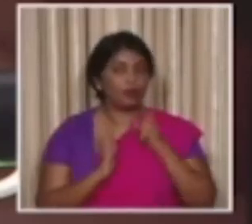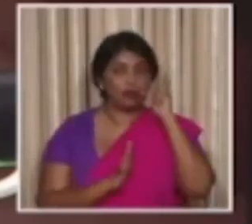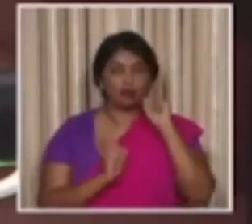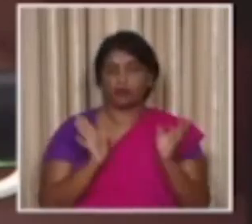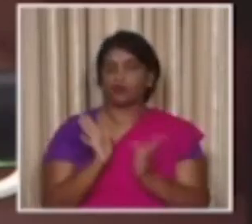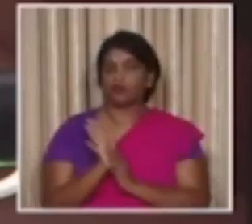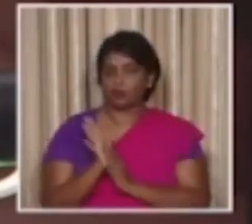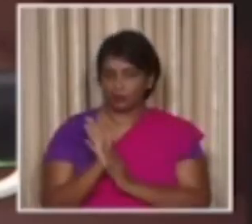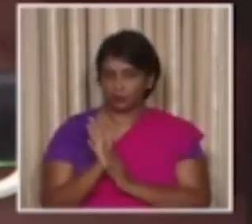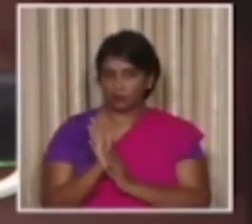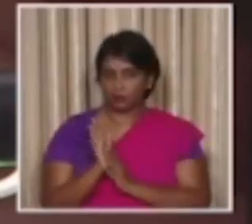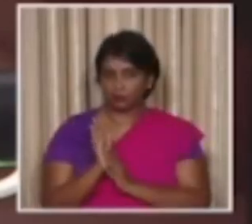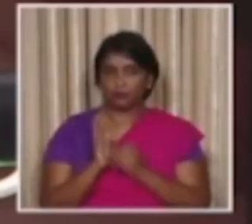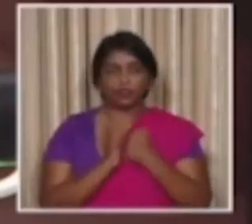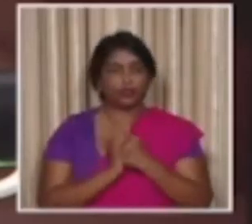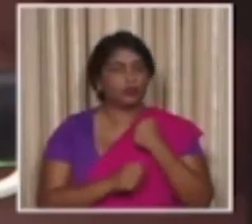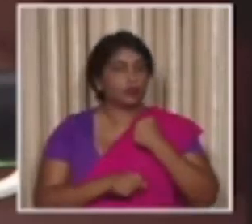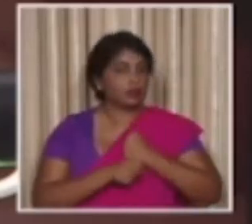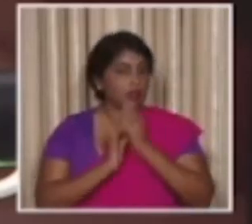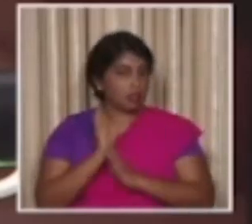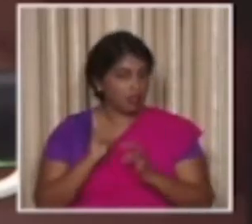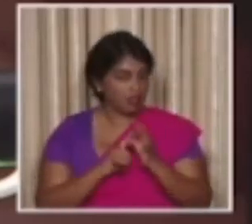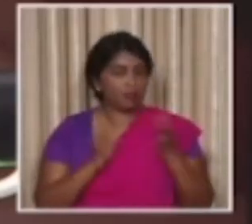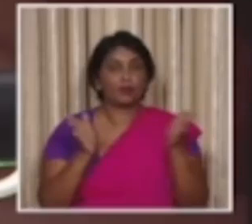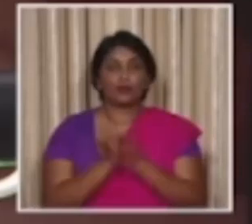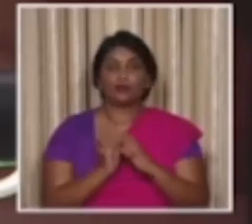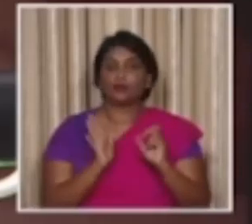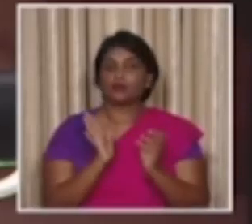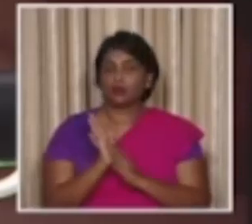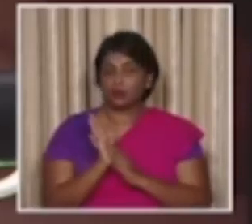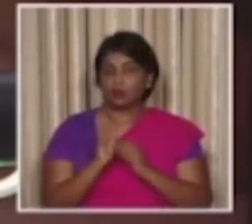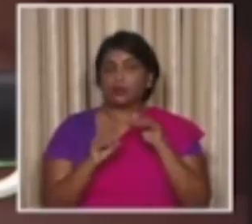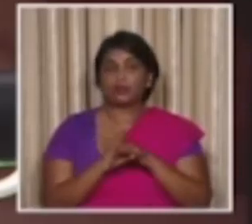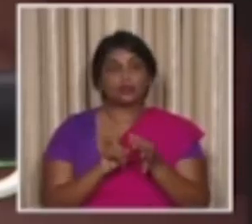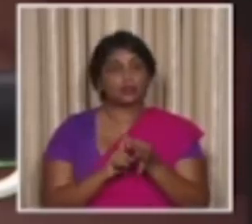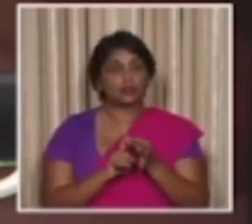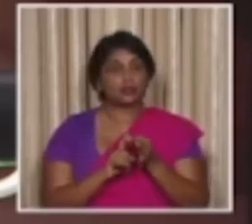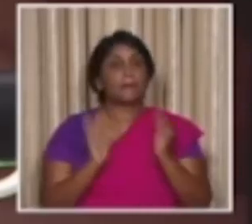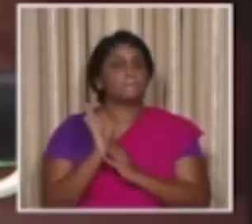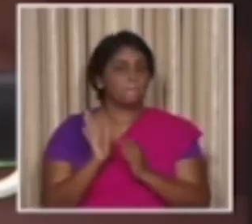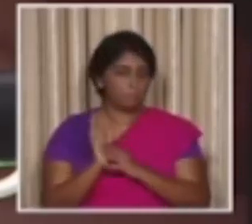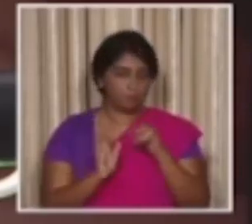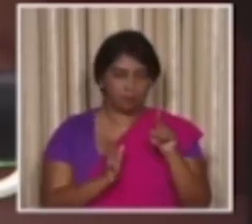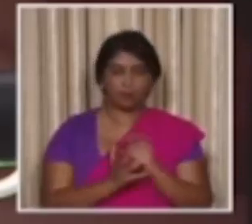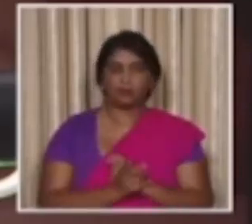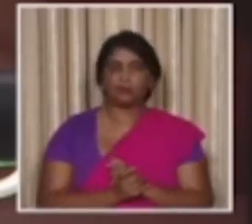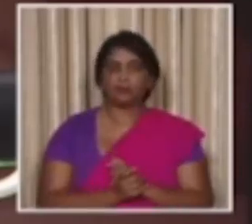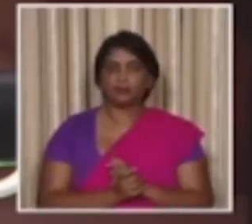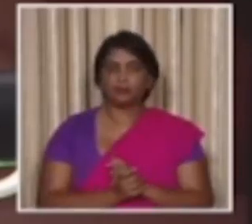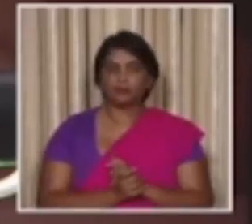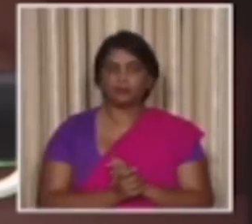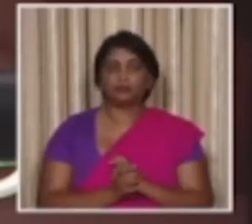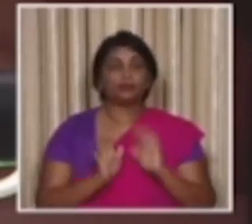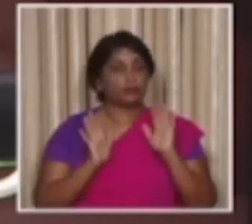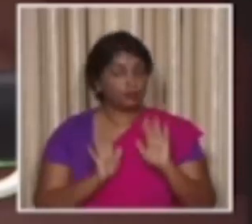කමිටුවක්. ගරු රාජ්‍ය අමාත්‍යතුමත් ඒකාබද්ධ ව්‍යාපෘති කළමනාකරණ කමිටු සභාපති සමාජිකයි.